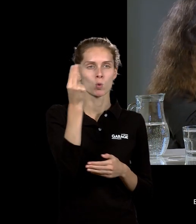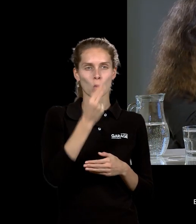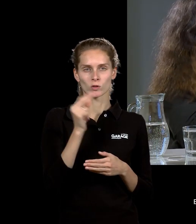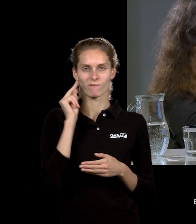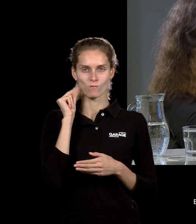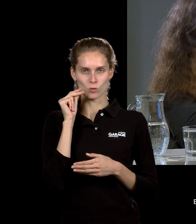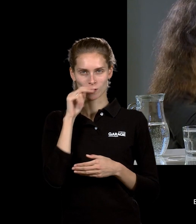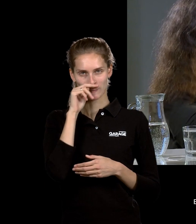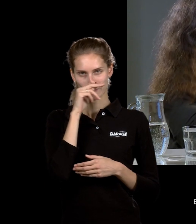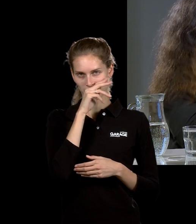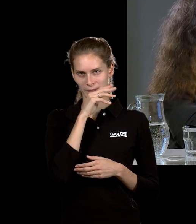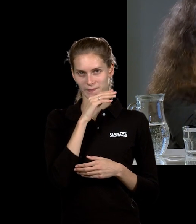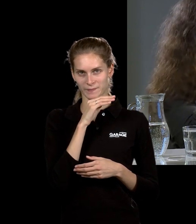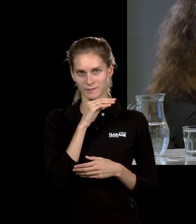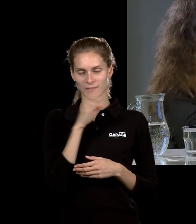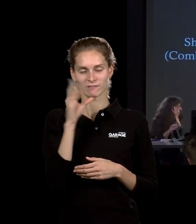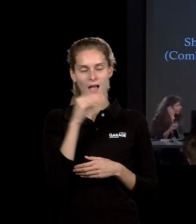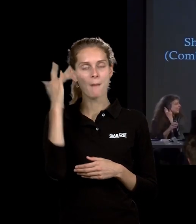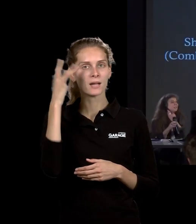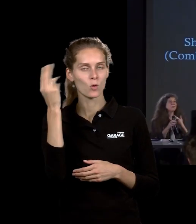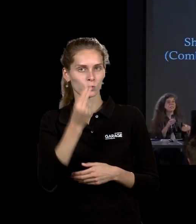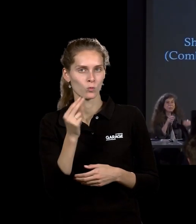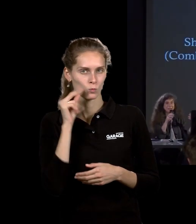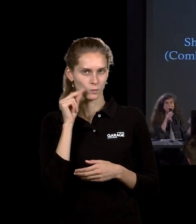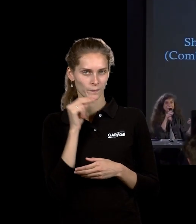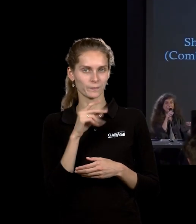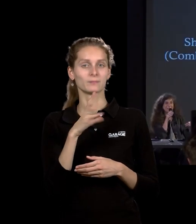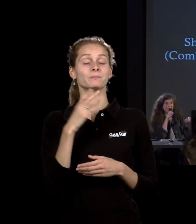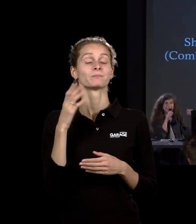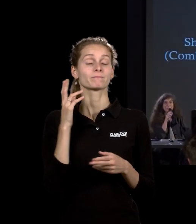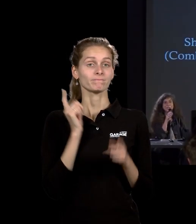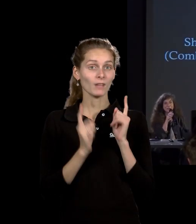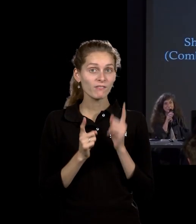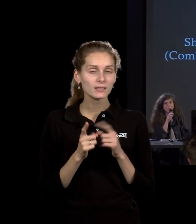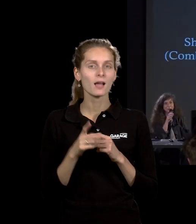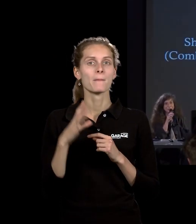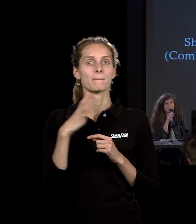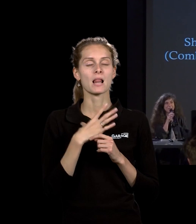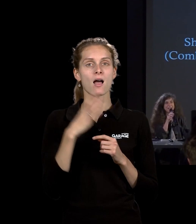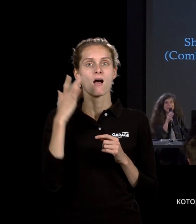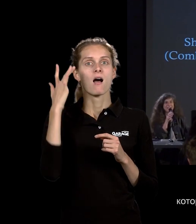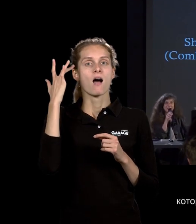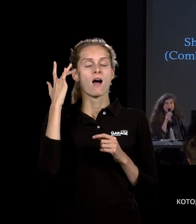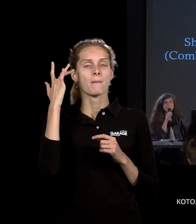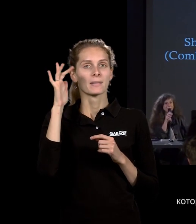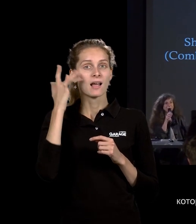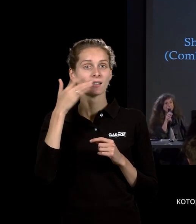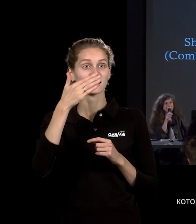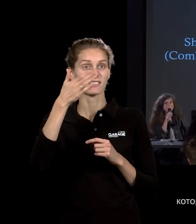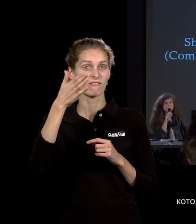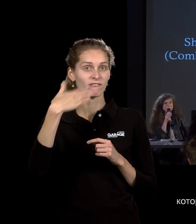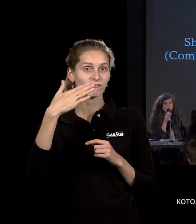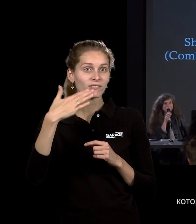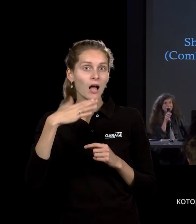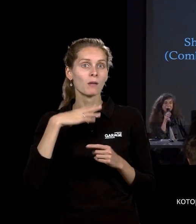числе американский флаг Джаспера Джонса. Соответственно, в какой-то момент флаг был заменен не репликой Джаспера Джонса, а оригинальным